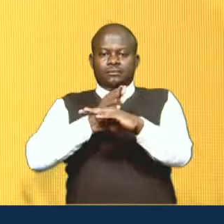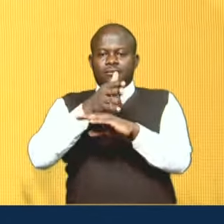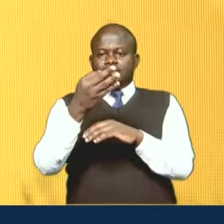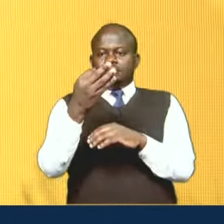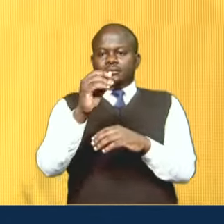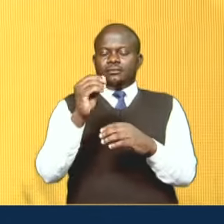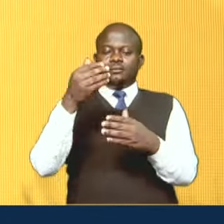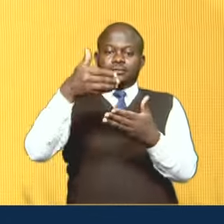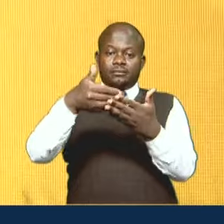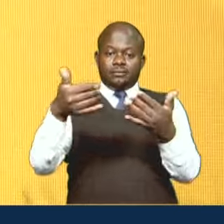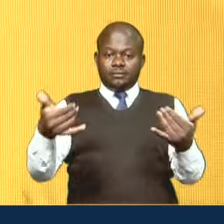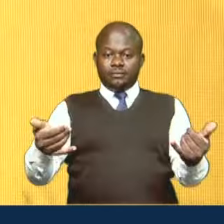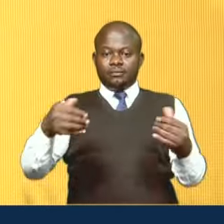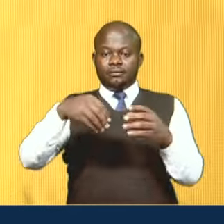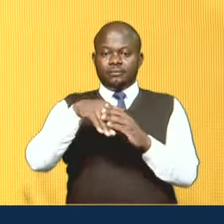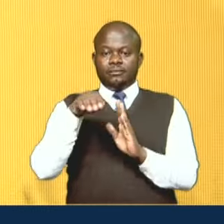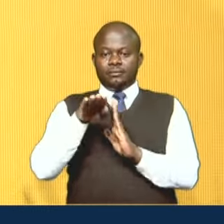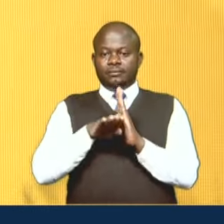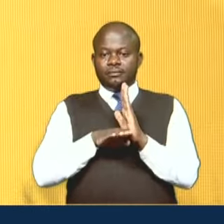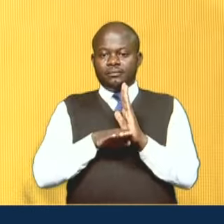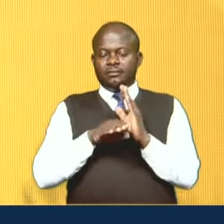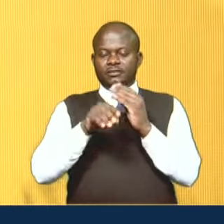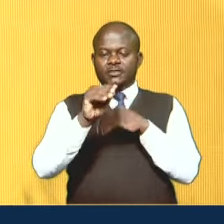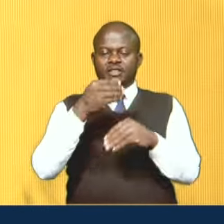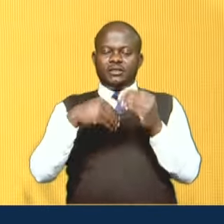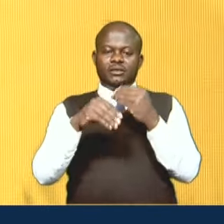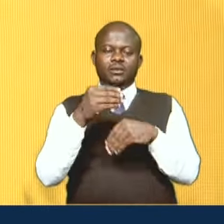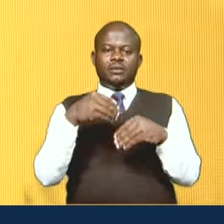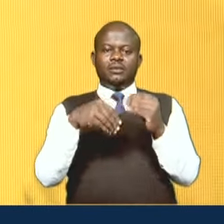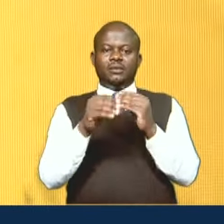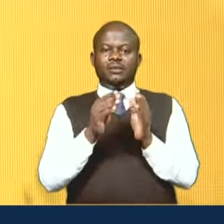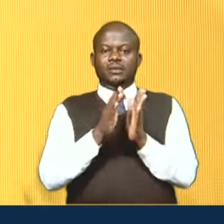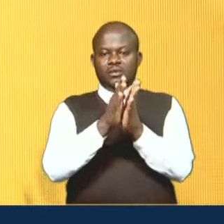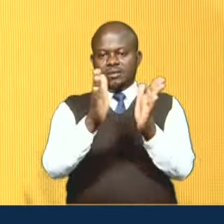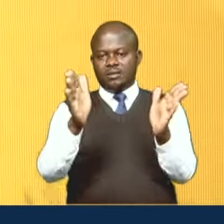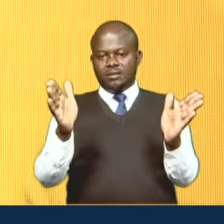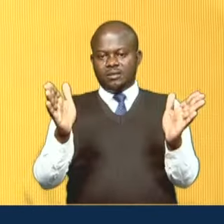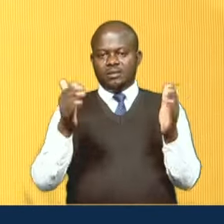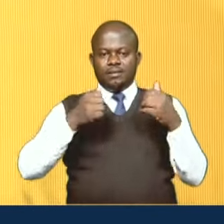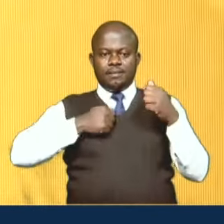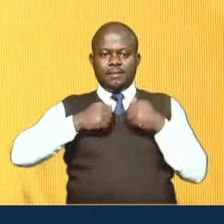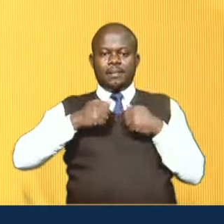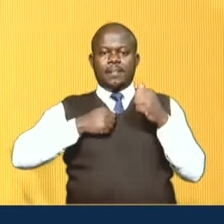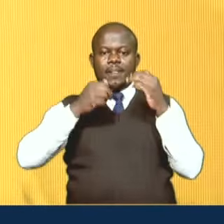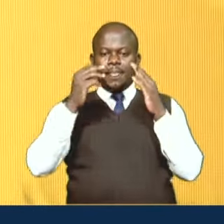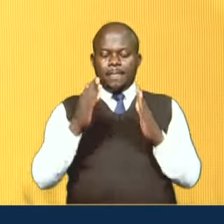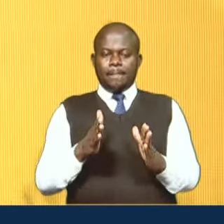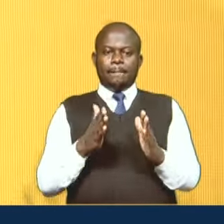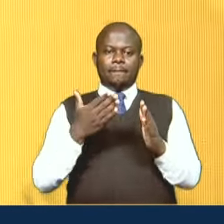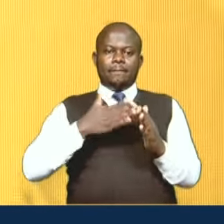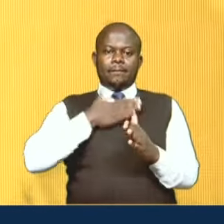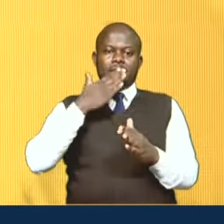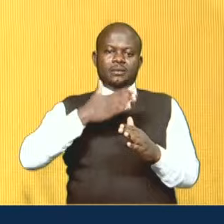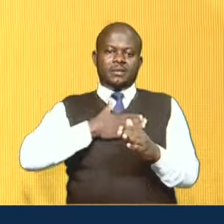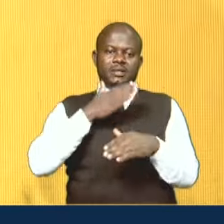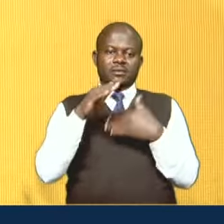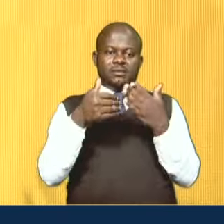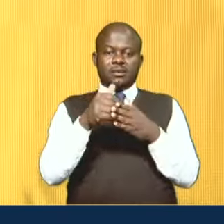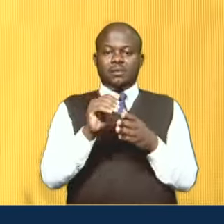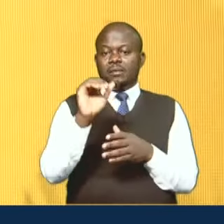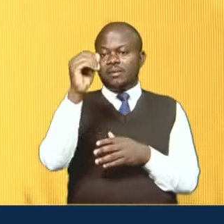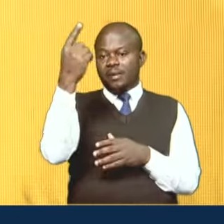ubu nibyo bibarizwa muri iyi gahunda y'ubucuruzi bw'isoko rusange. U Rwanda rukaba rwishimira kuba mu ba